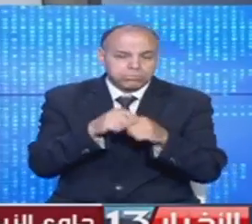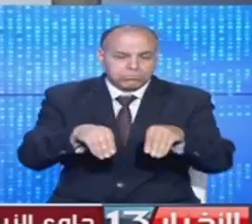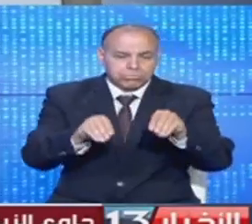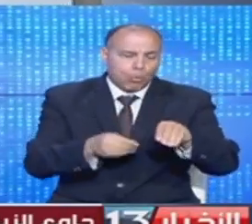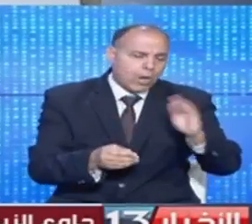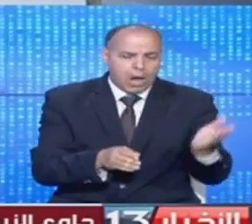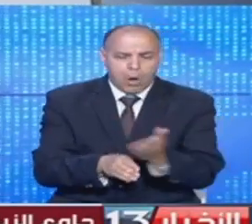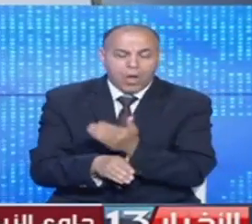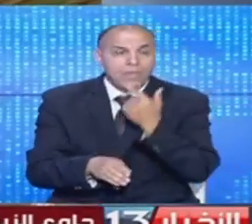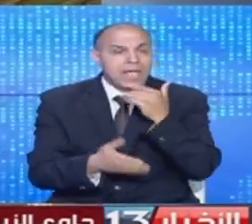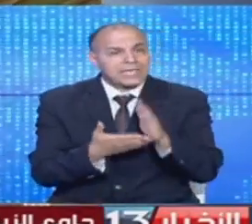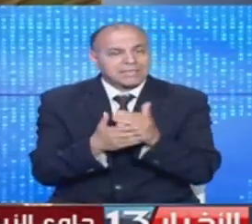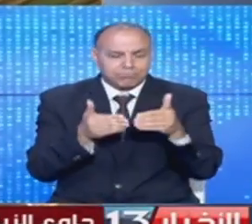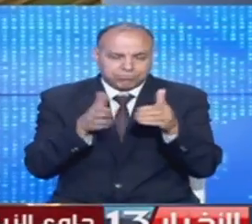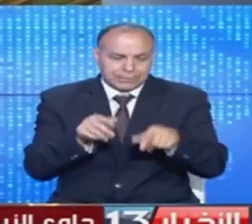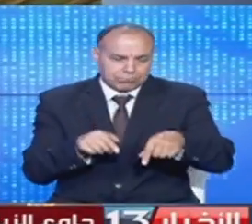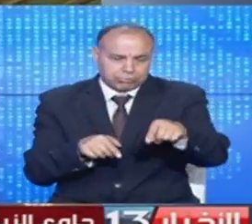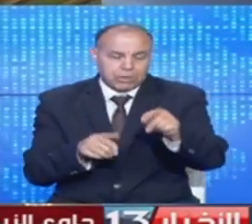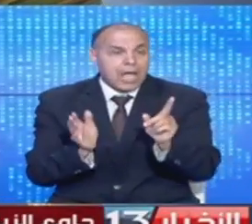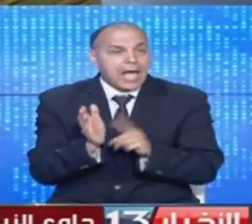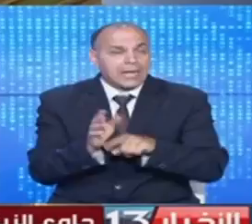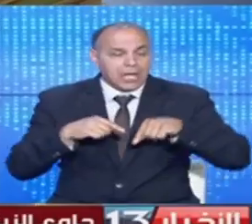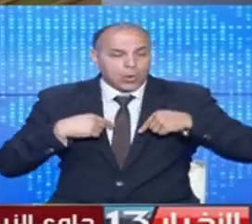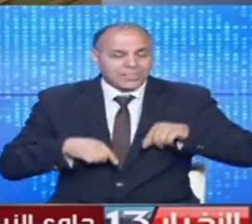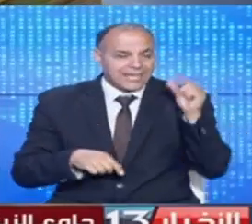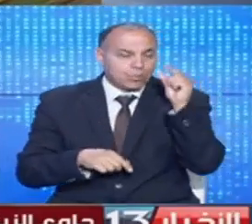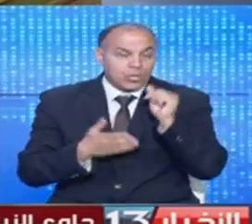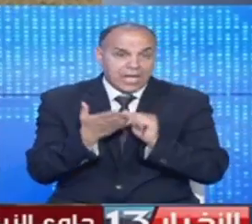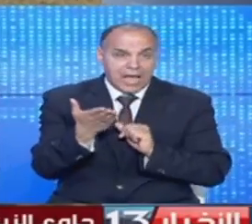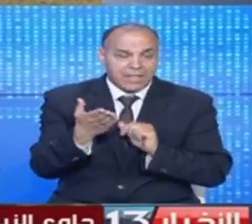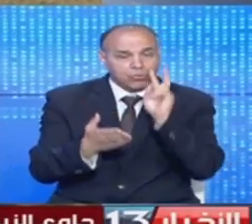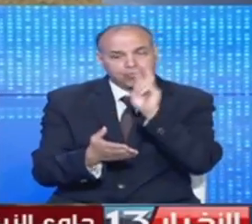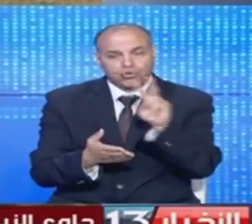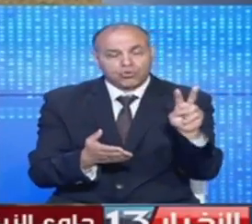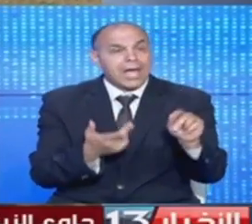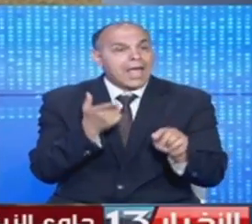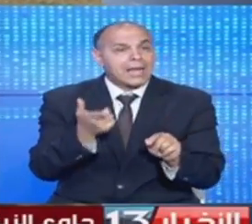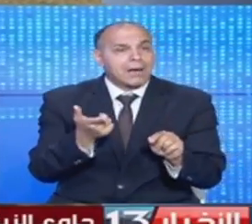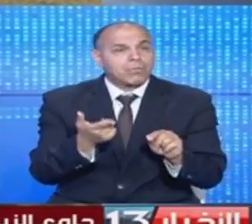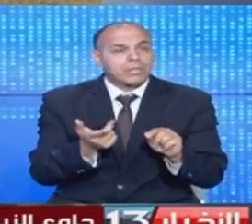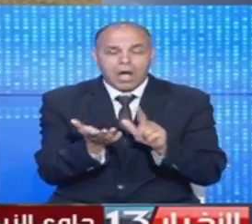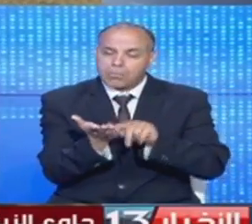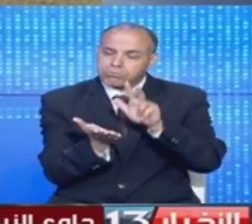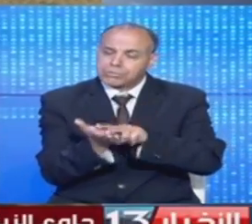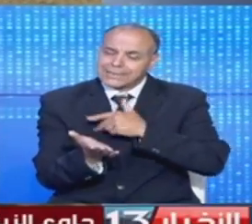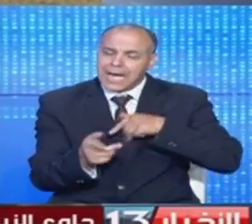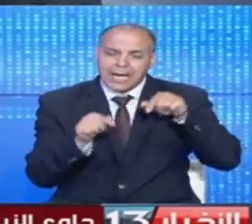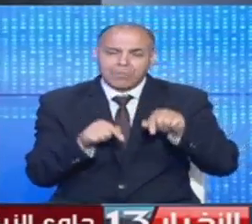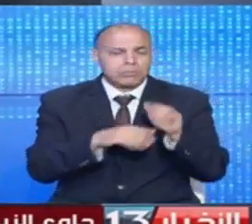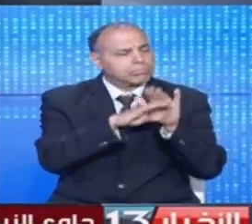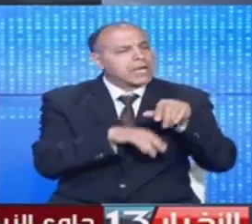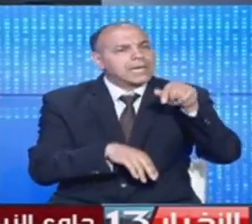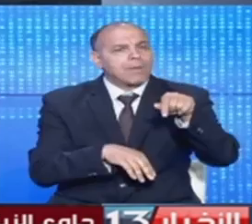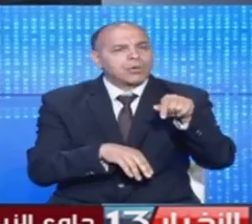السجاد استعدادا لفتحه. وقد أكد وزير الشؤون الدينية خلال زيارته على ضرورة تطبيق الإجراءات الصحية